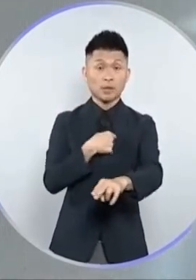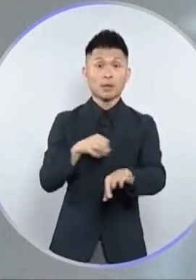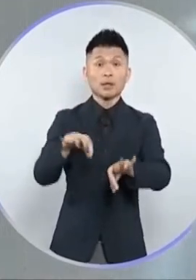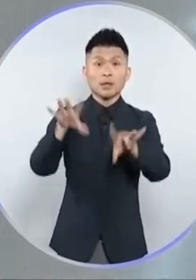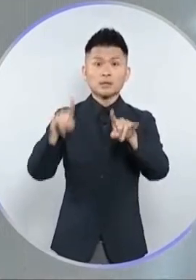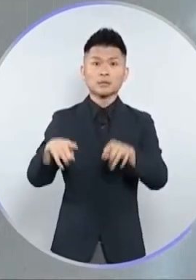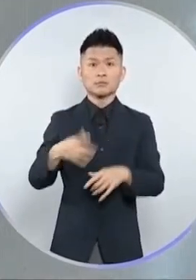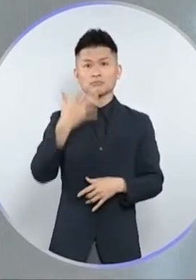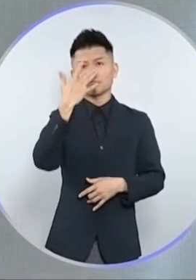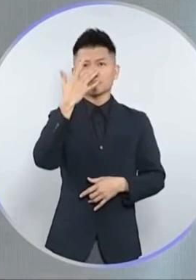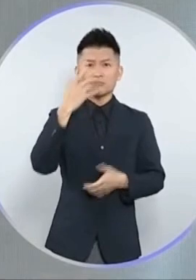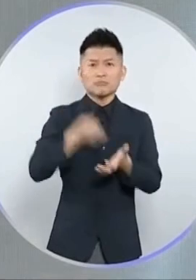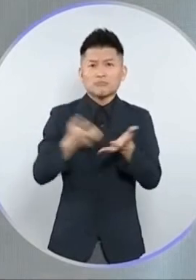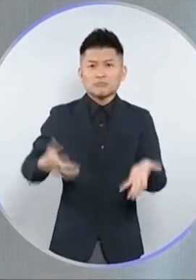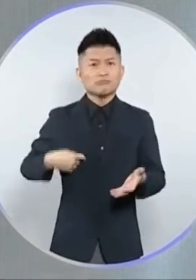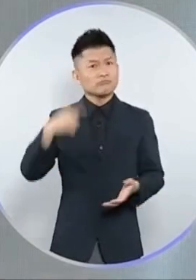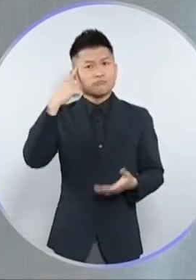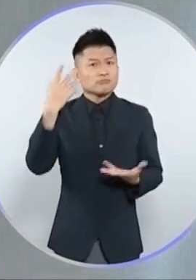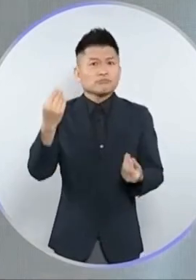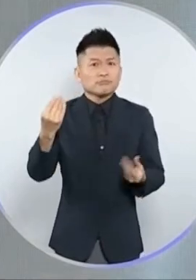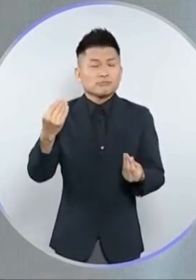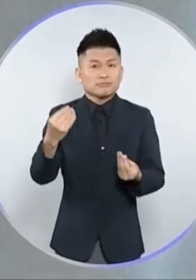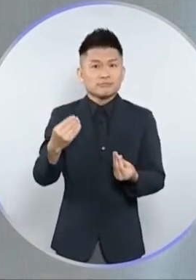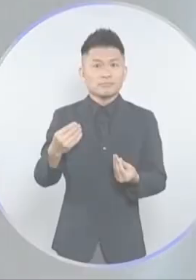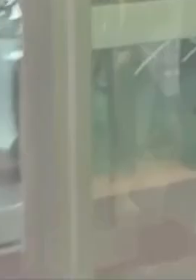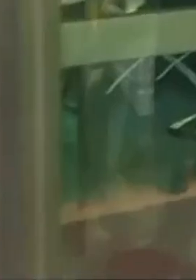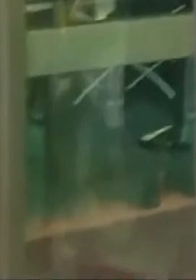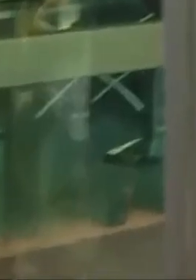开始没有认为那么严重，这个就是未来我们要去做的。